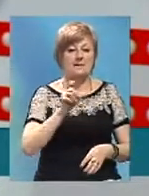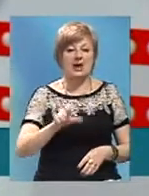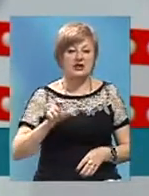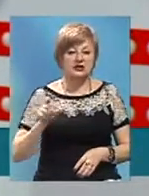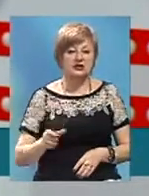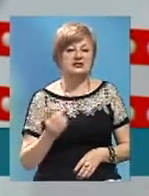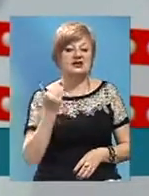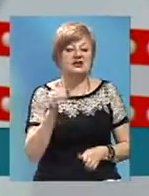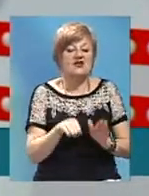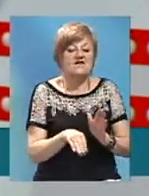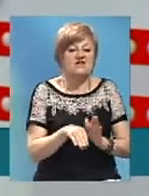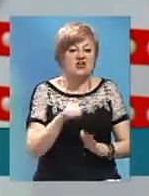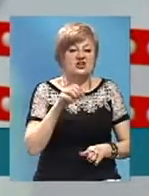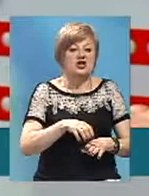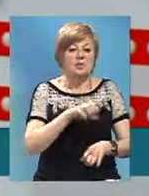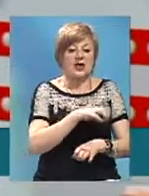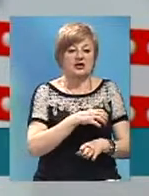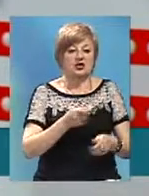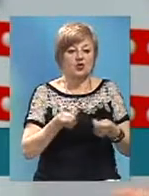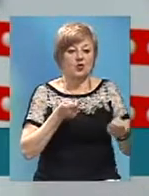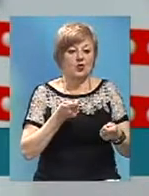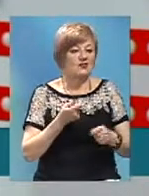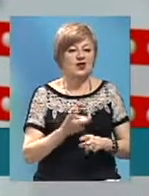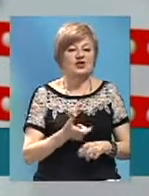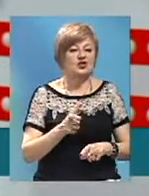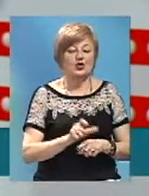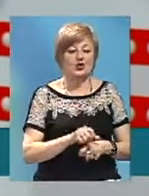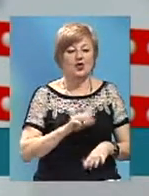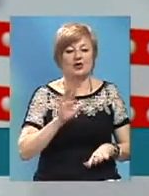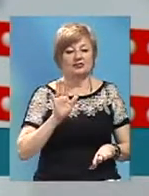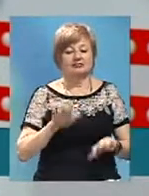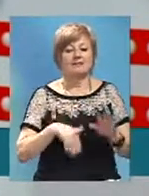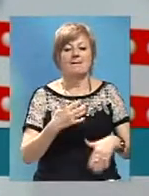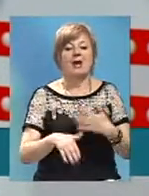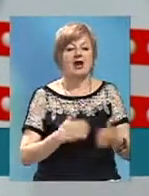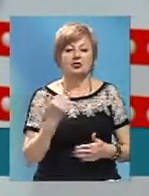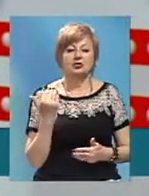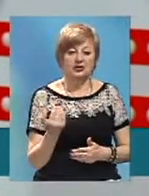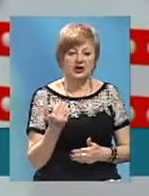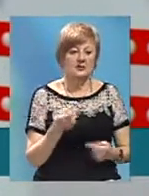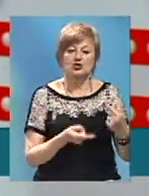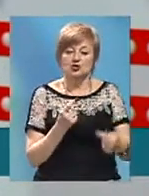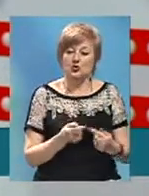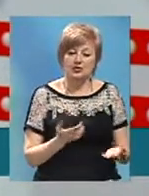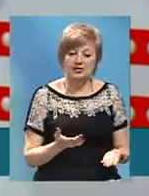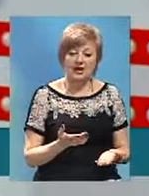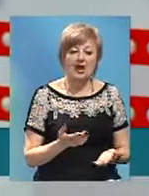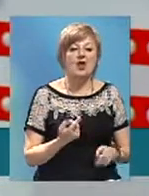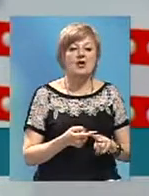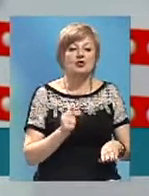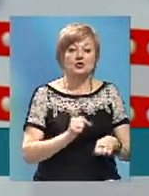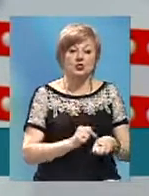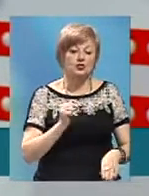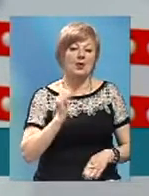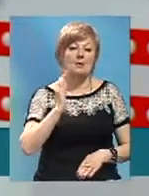партійцями їхнє вище партійне керівництво, схоже, не дуже балує їх внутрішньопартійними дискусіями. І коли вони відчувають